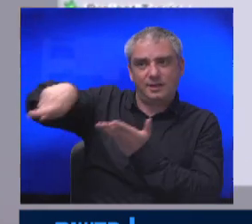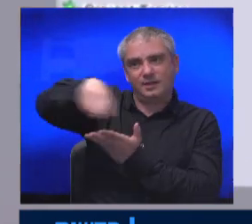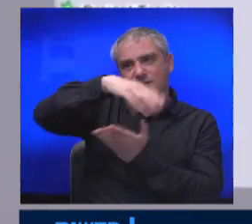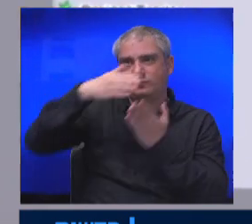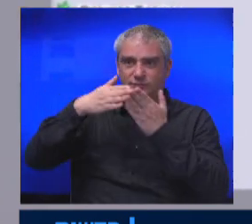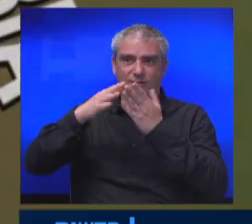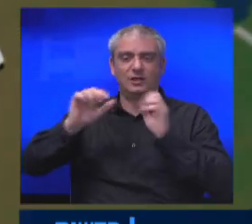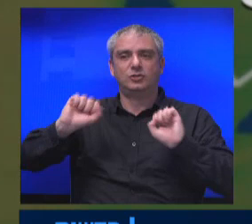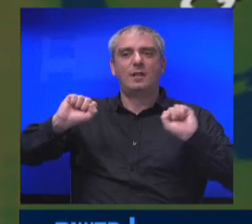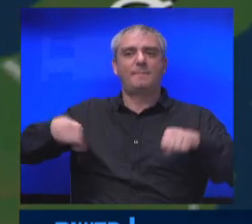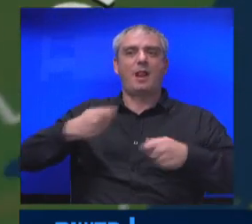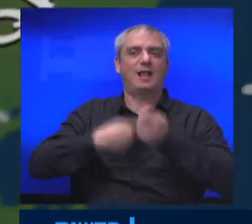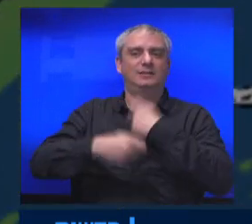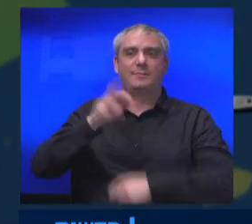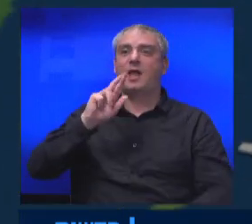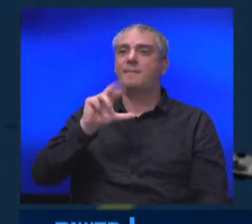רמי אונגר.